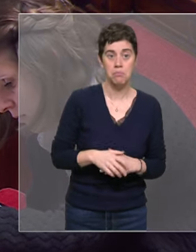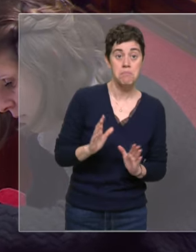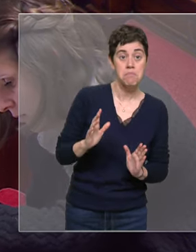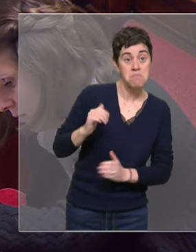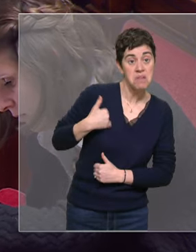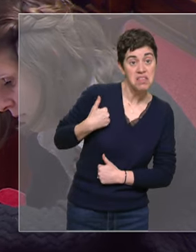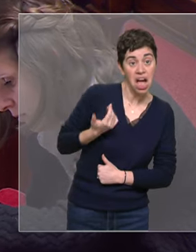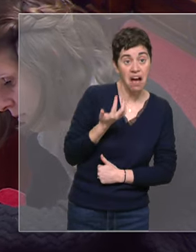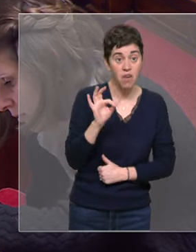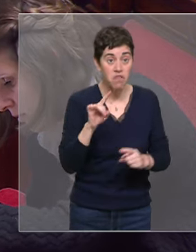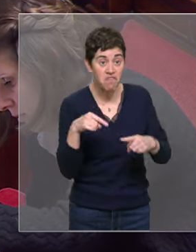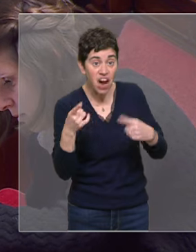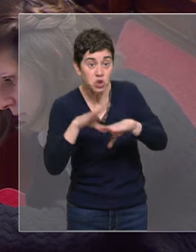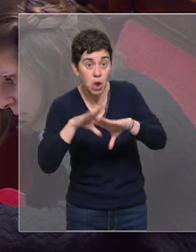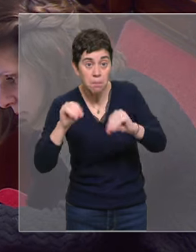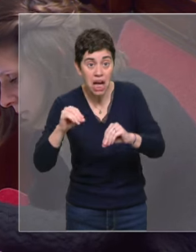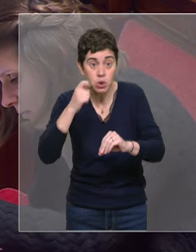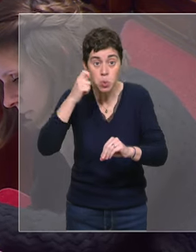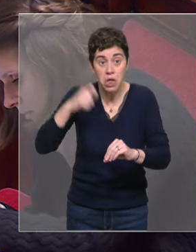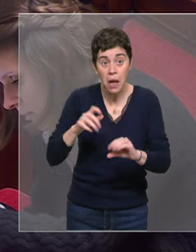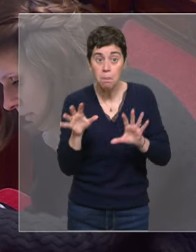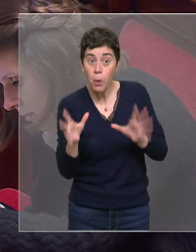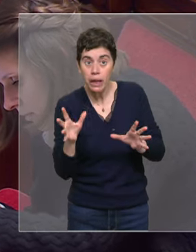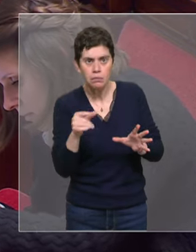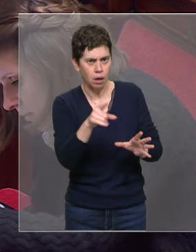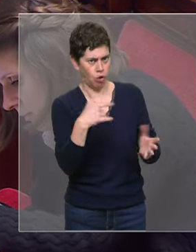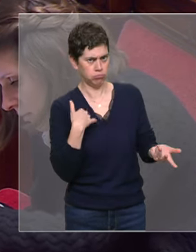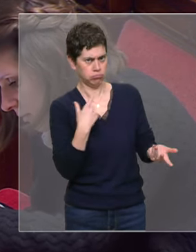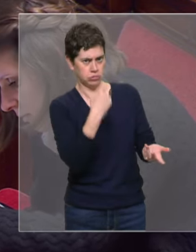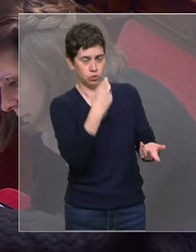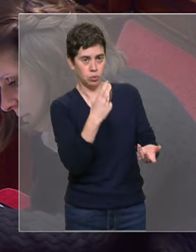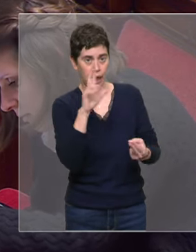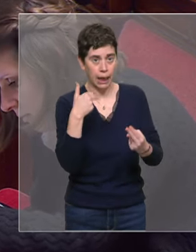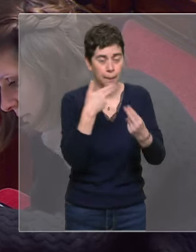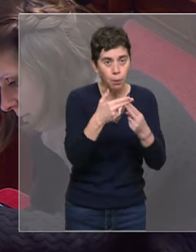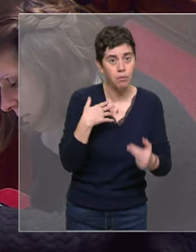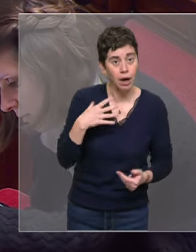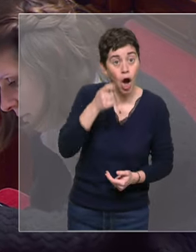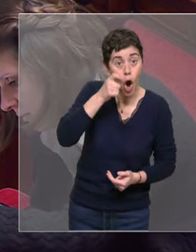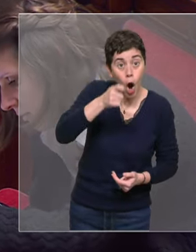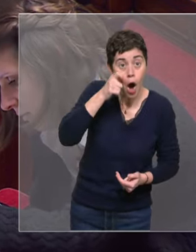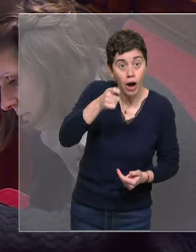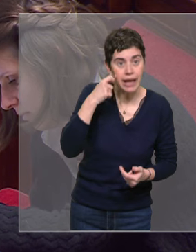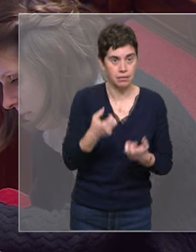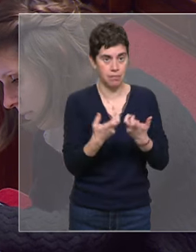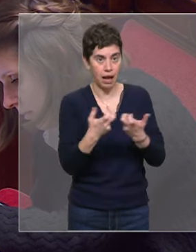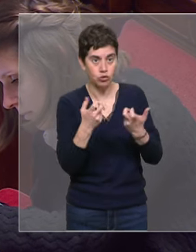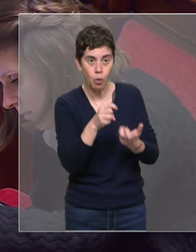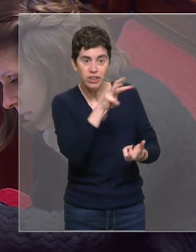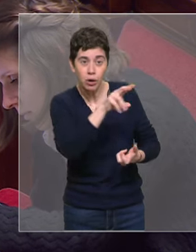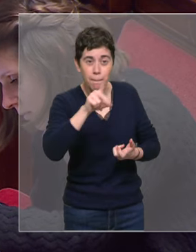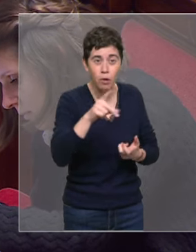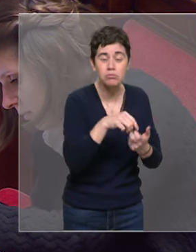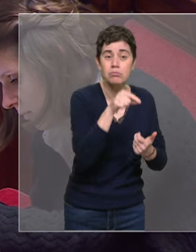ou européens sur le sol ukrainien. Mais je vais vous le dire, Madame Le Pen, quand on lit les enquêtes qui sont réalisées, encore celles du Washington Post le 30 décembre